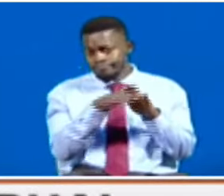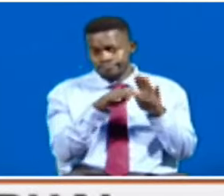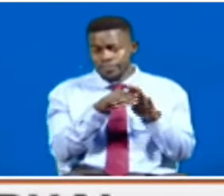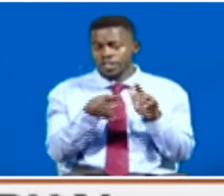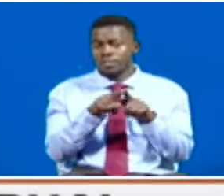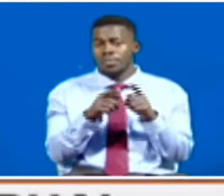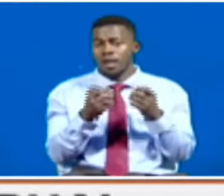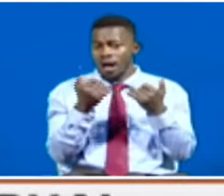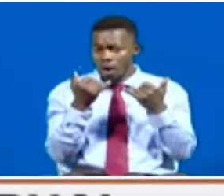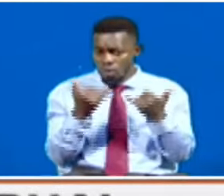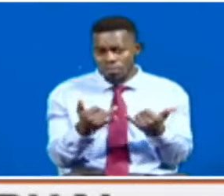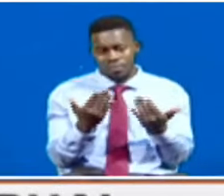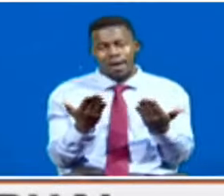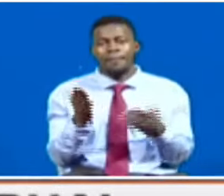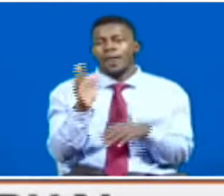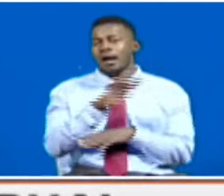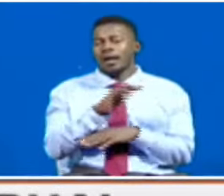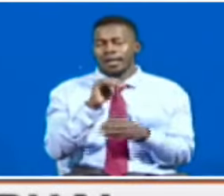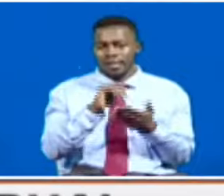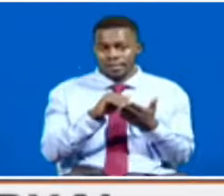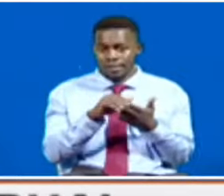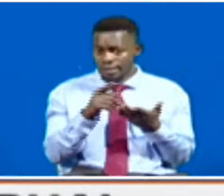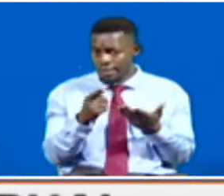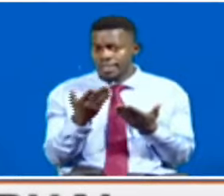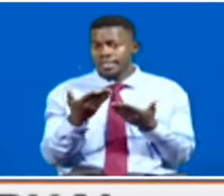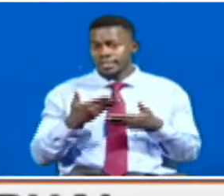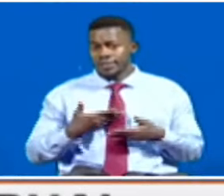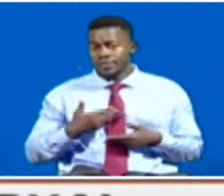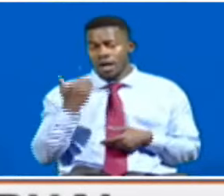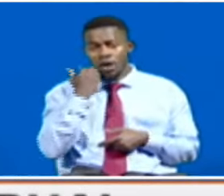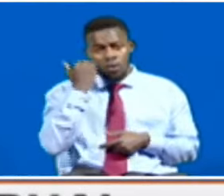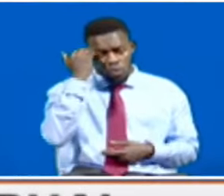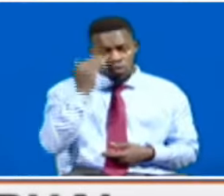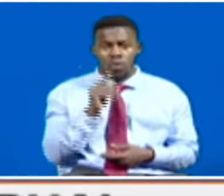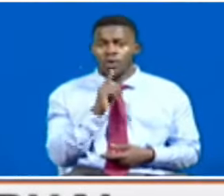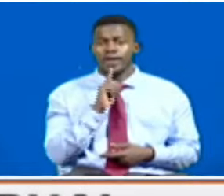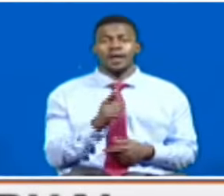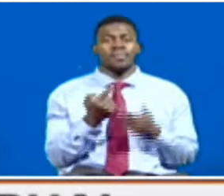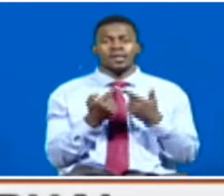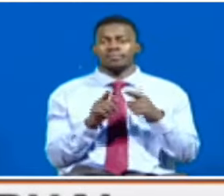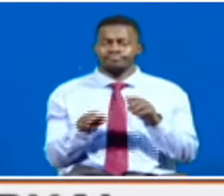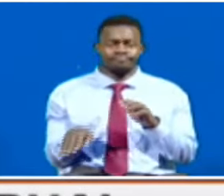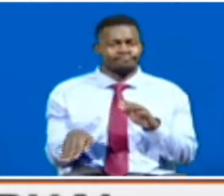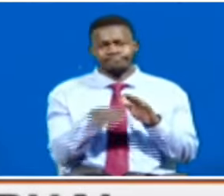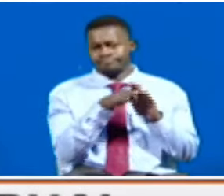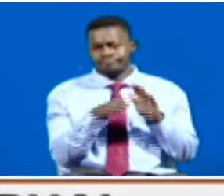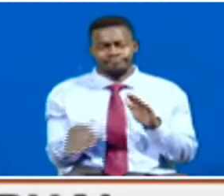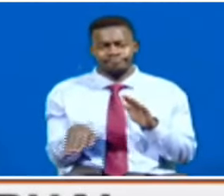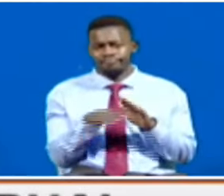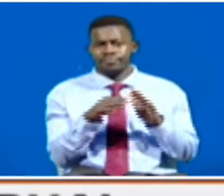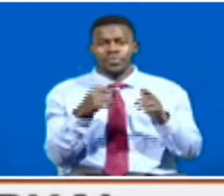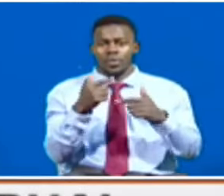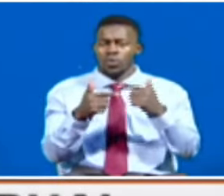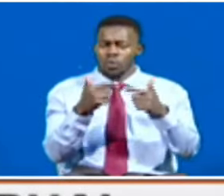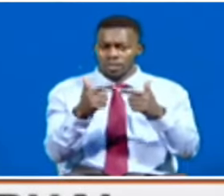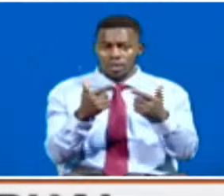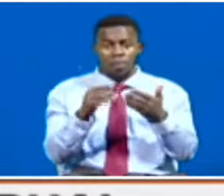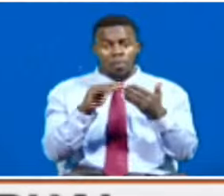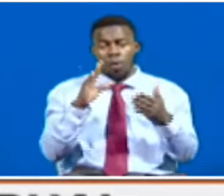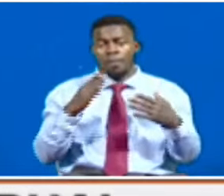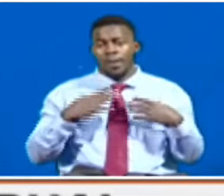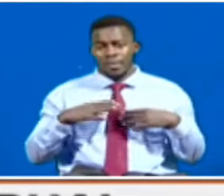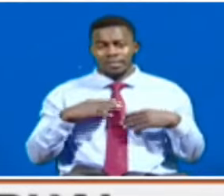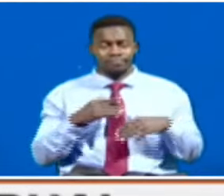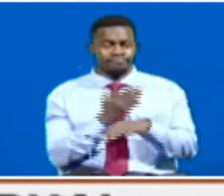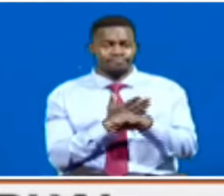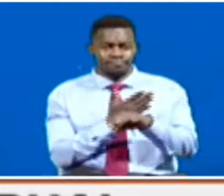baada ya kupata amri ya mahakama baadhi ya wakazi hao walipoteza maisha wakati wakipigania ardhi hiyo, wengine wakidhuriwa na